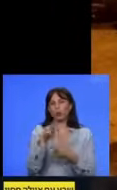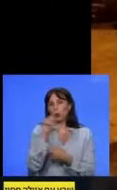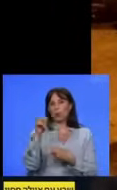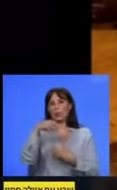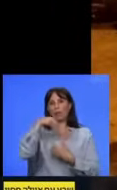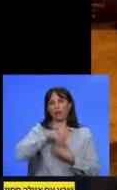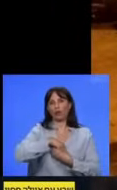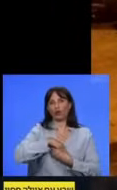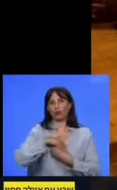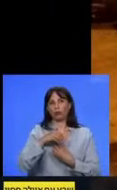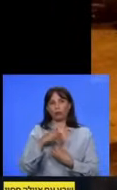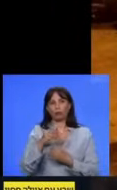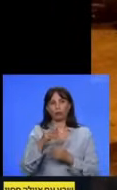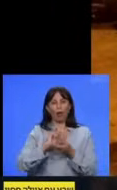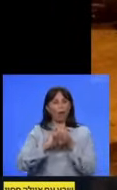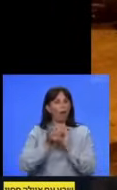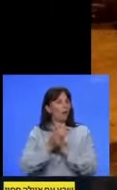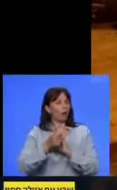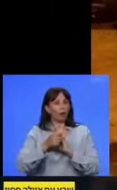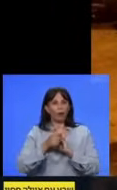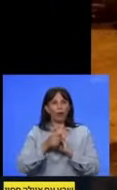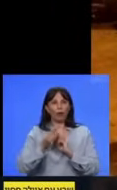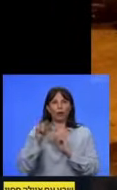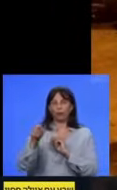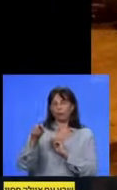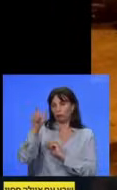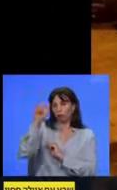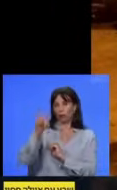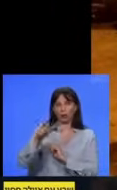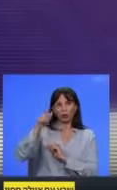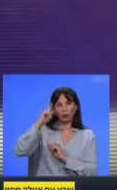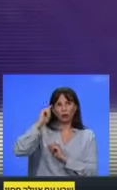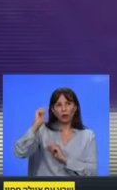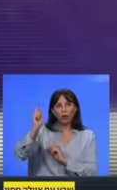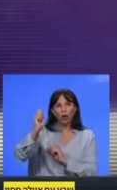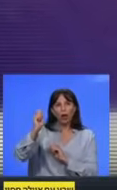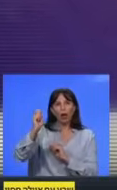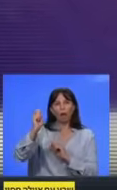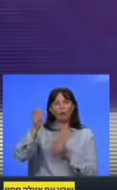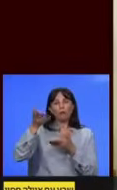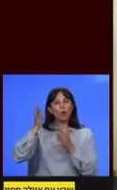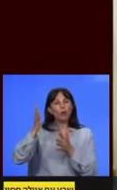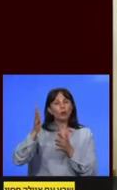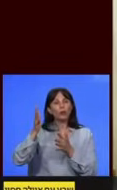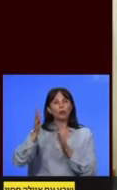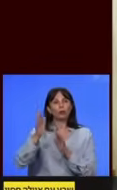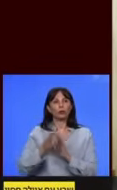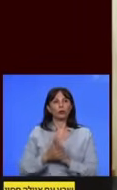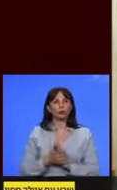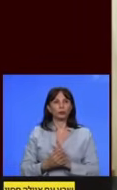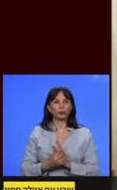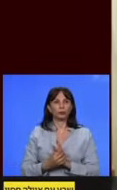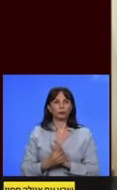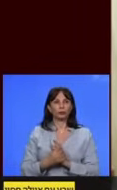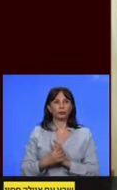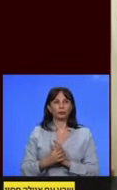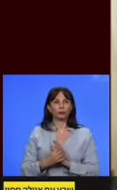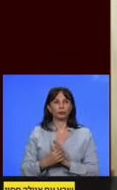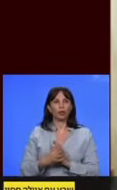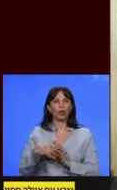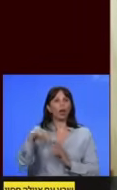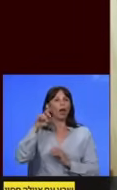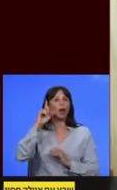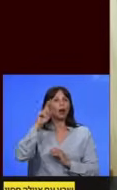כזה או אחר. ההפך, ממש הוא הנכון, מדובר בבן אדם ובחור מתוחכם מאוד, חכם, פיקח מאוד. אבל יש